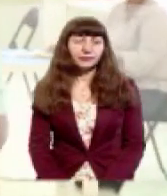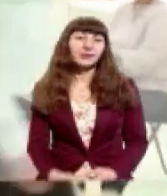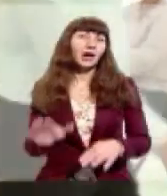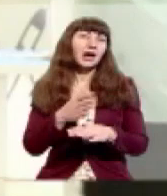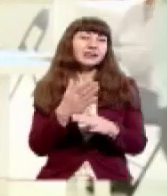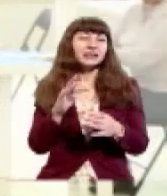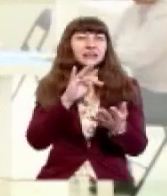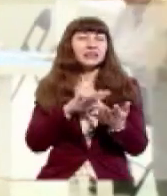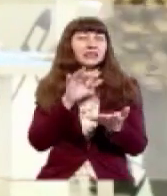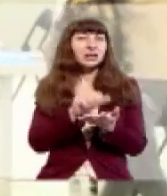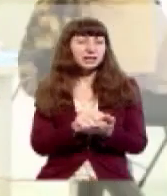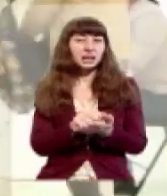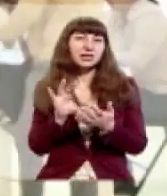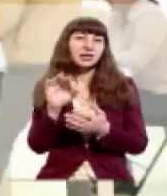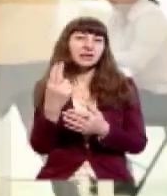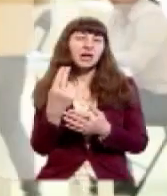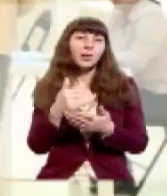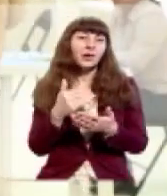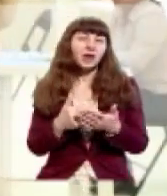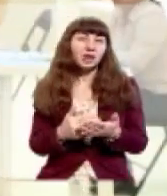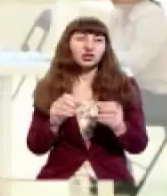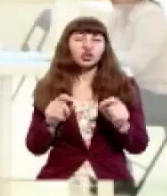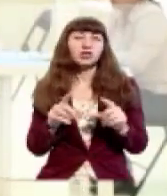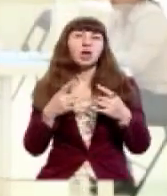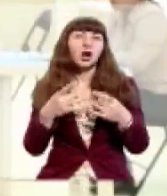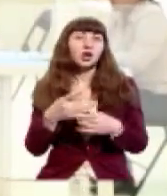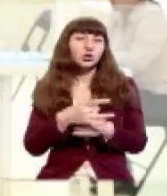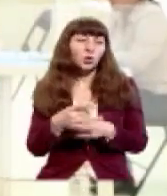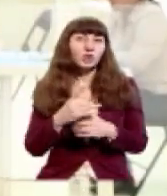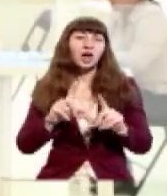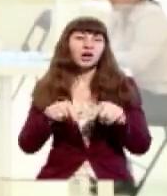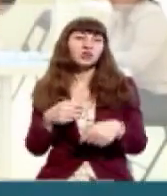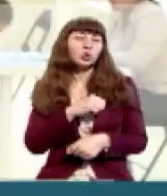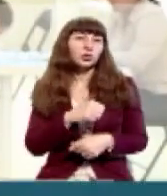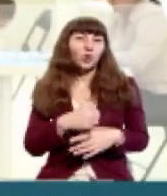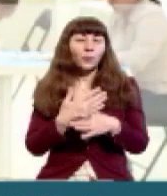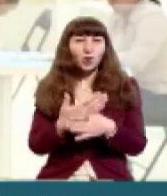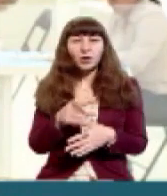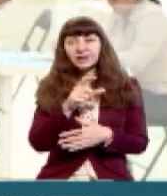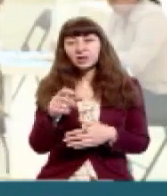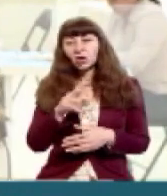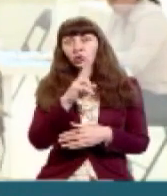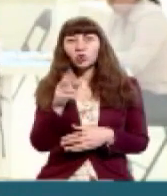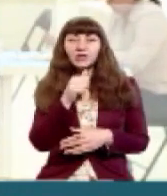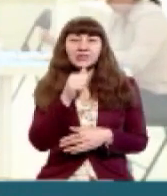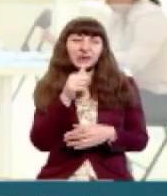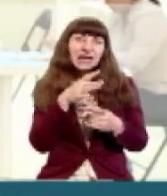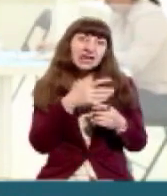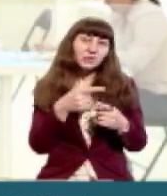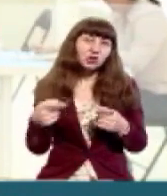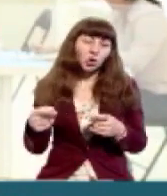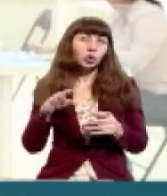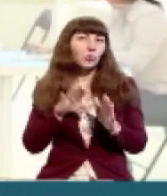Жітіқара ауданының жұмыспен қамту және әлеуметтік бағдарламалар бөлімі пробация қолданған адамдарға әлеуметтік құқықтық көмек көрсетті.